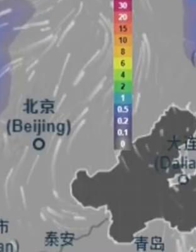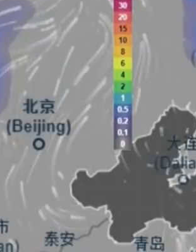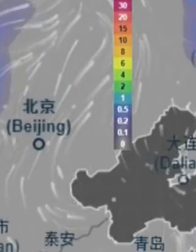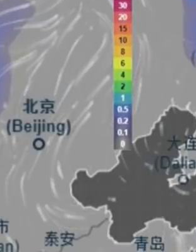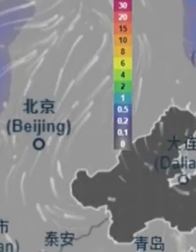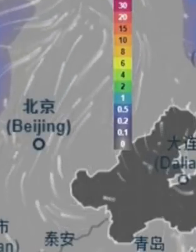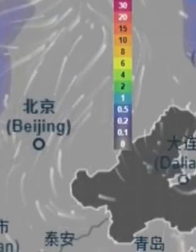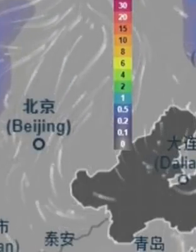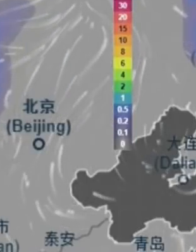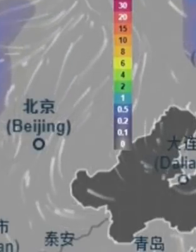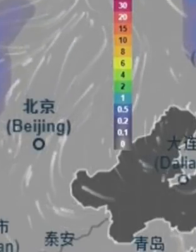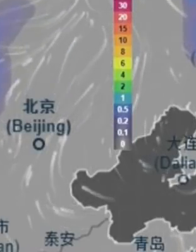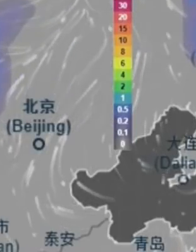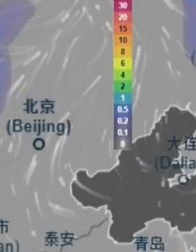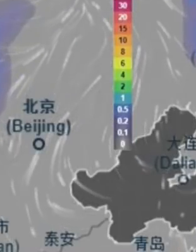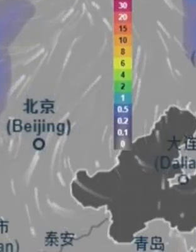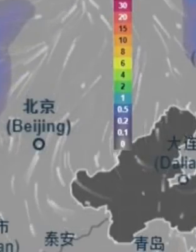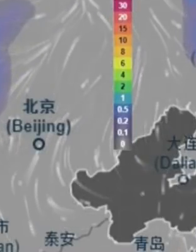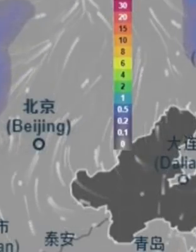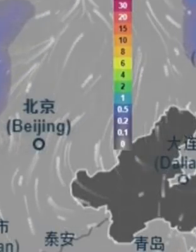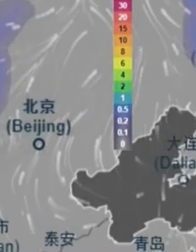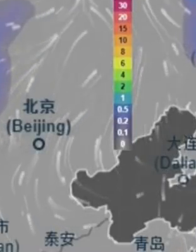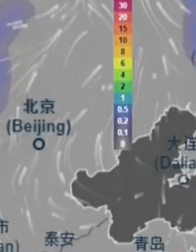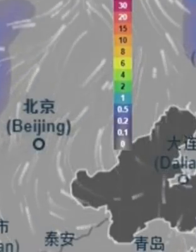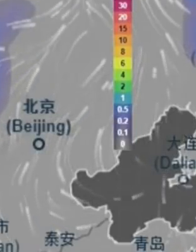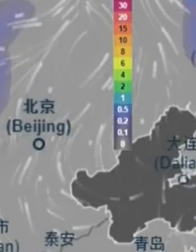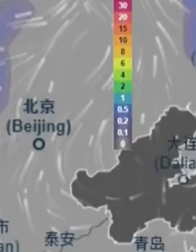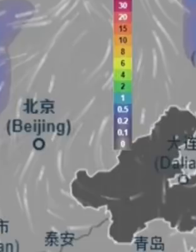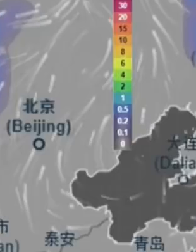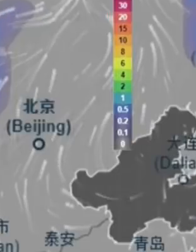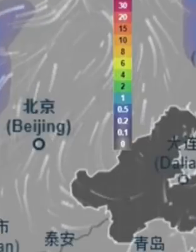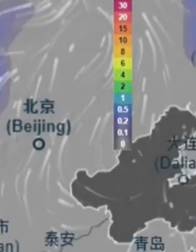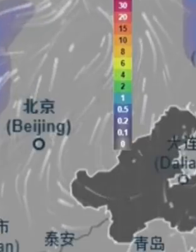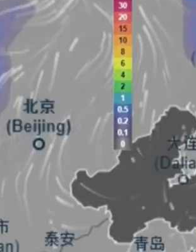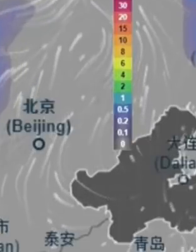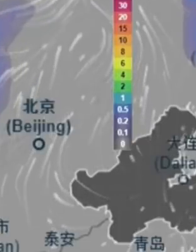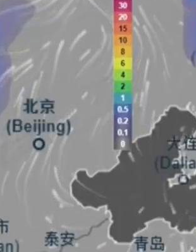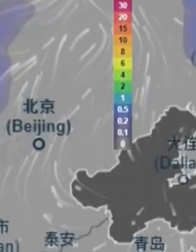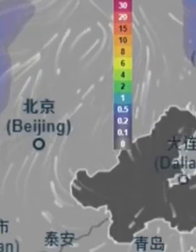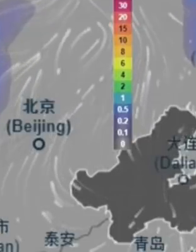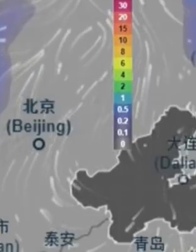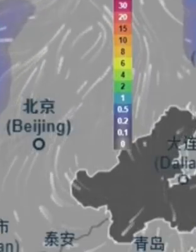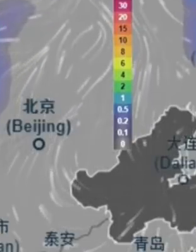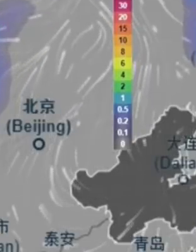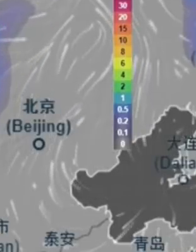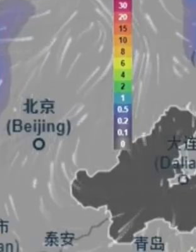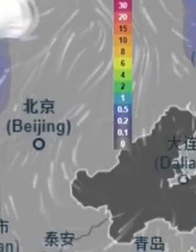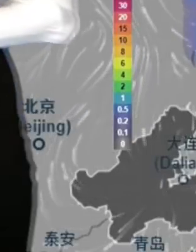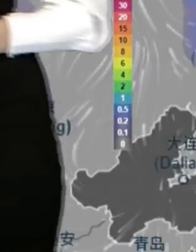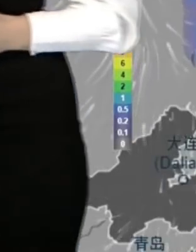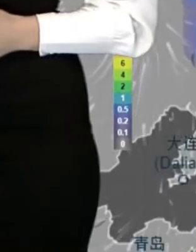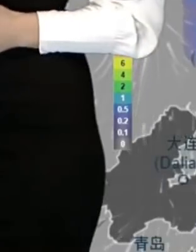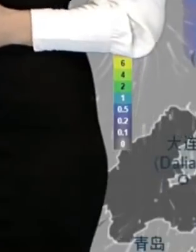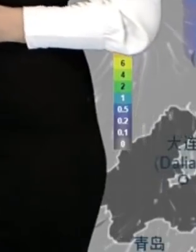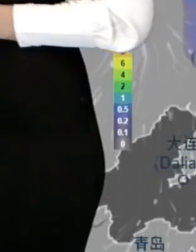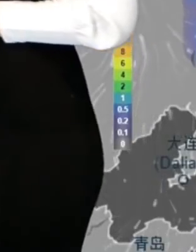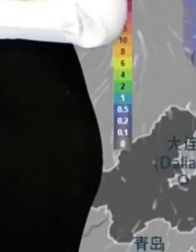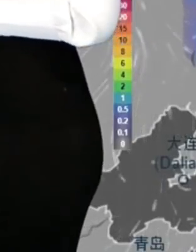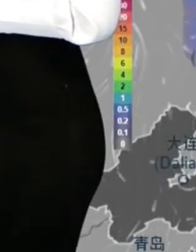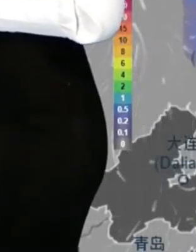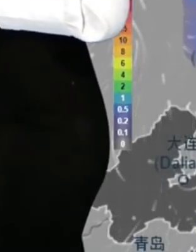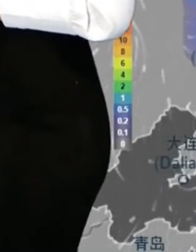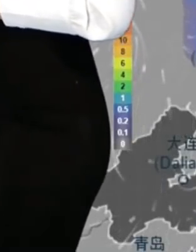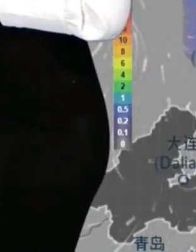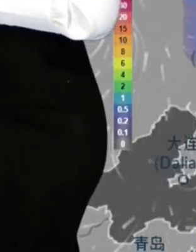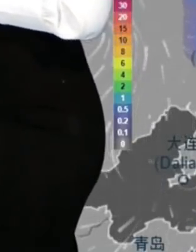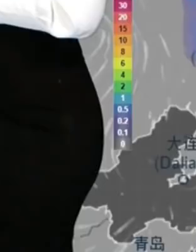нутгаар, маргааш өдөртөө төв болоод говийн аймагуд нутгийн зүүн хэсэг, зүүн аймагуудын ихэх нутгаар бороо болон дууцахалгаантай аадар бороо орно. За энэхэд